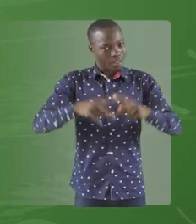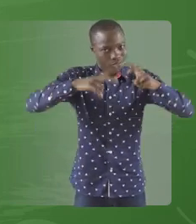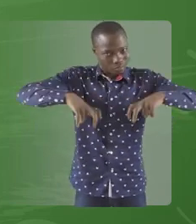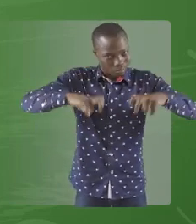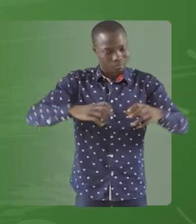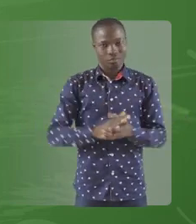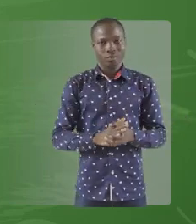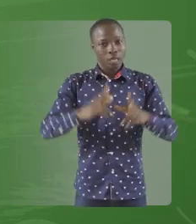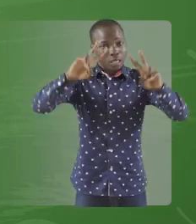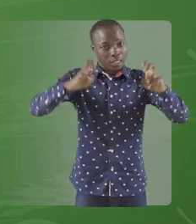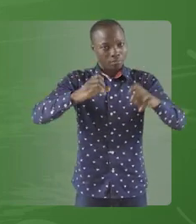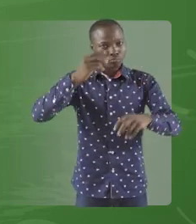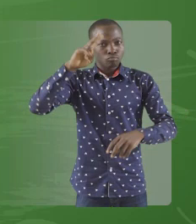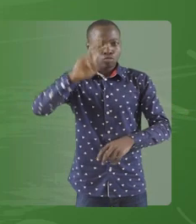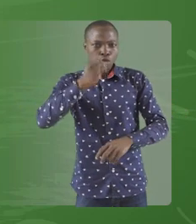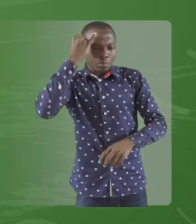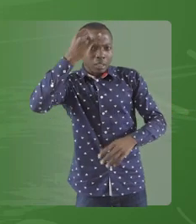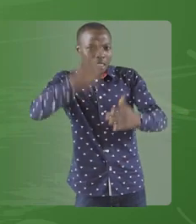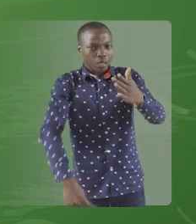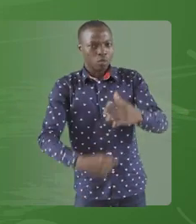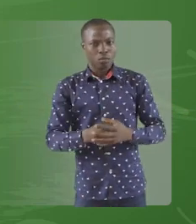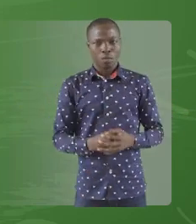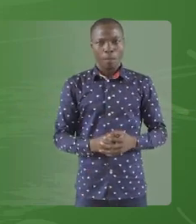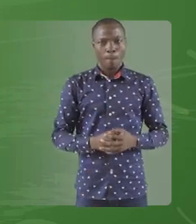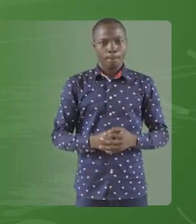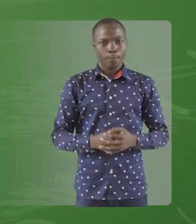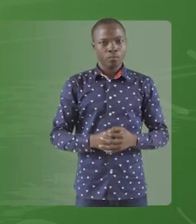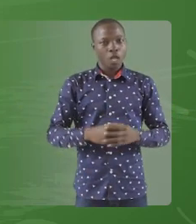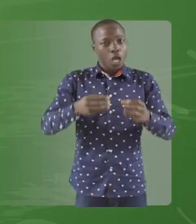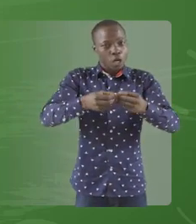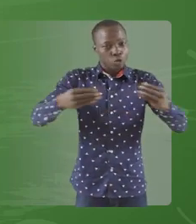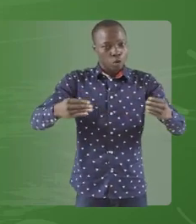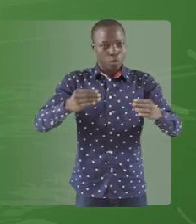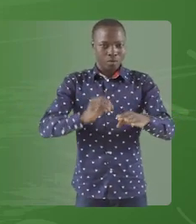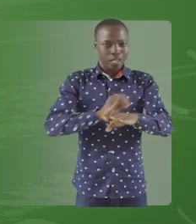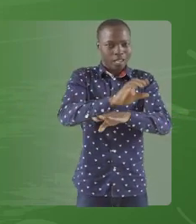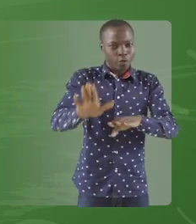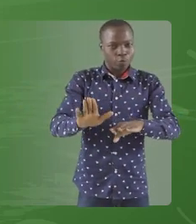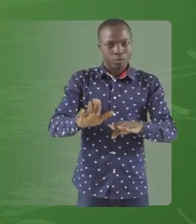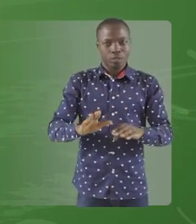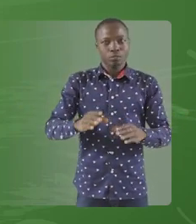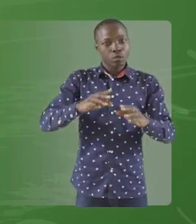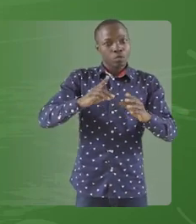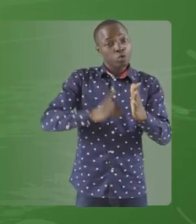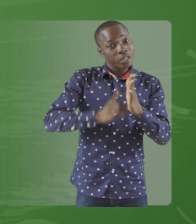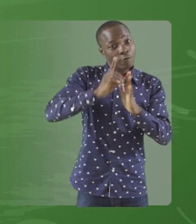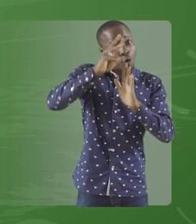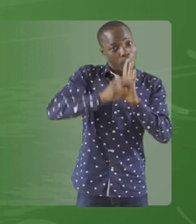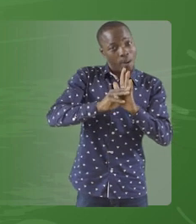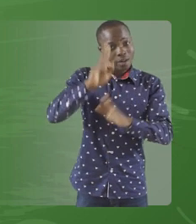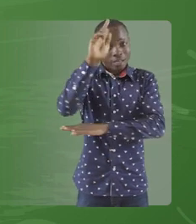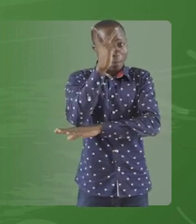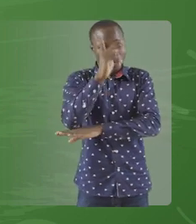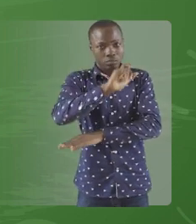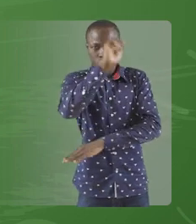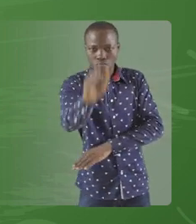interrogative, cette deuxième hypothèse se présente comme suit. Les sols influencent-ils le développement des